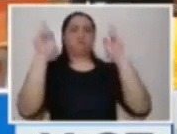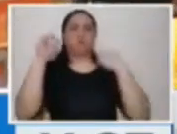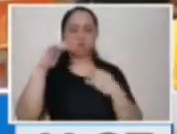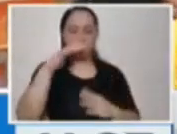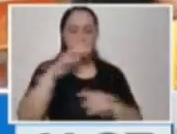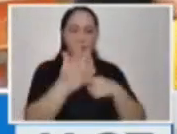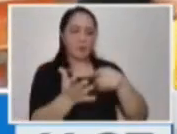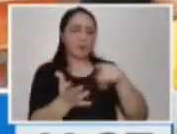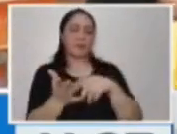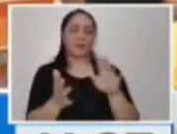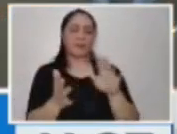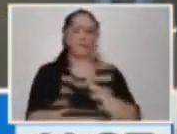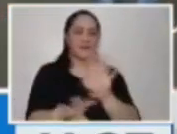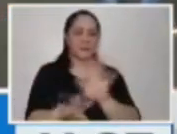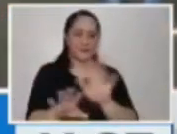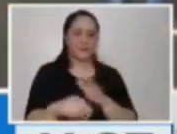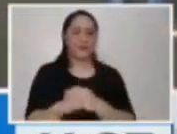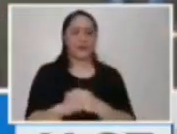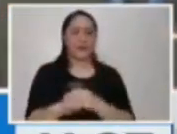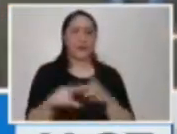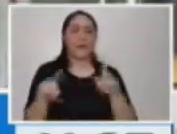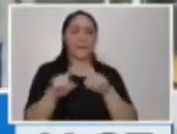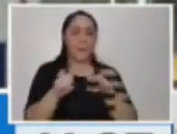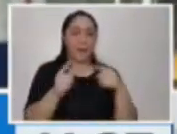yung payment ng premiums.